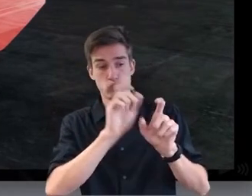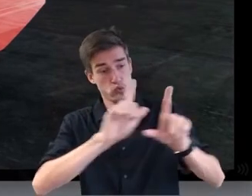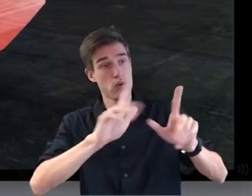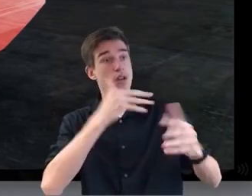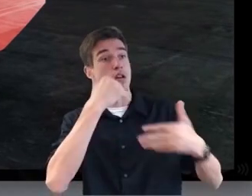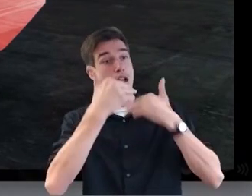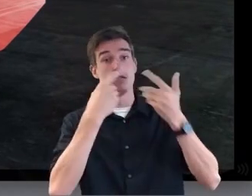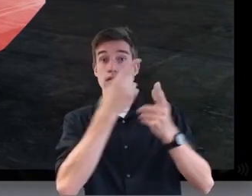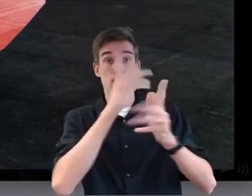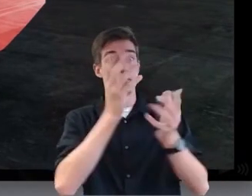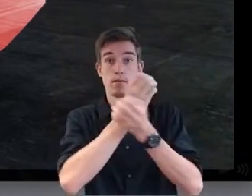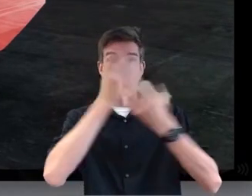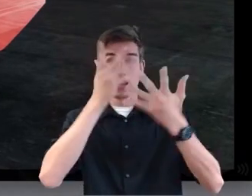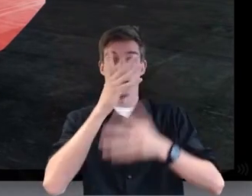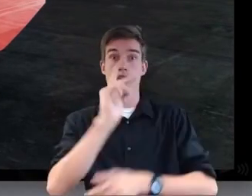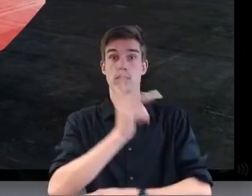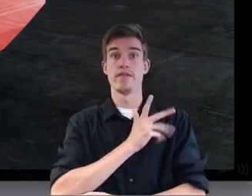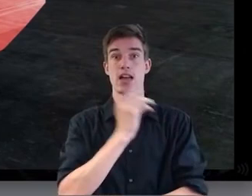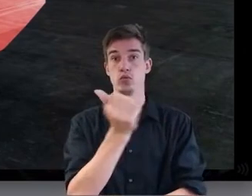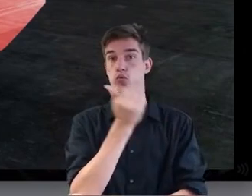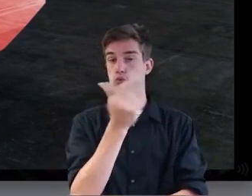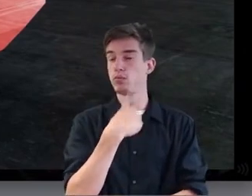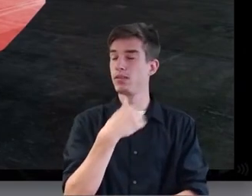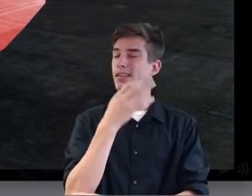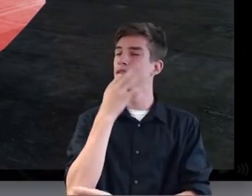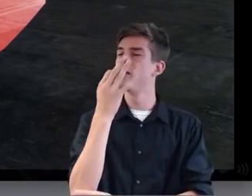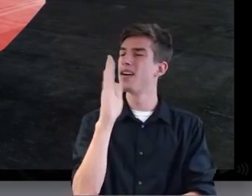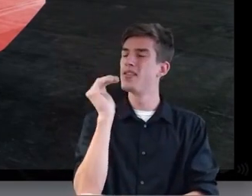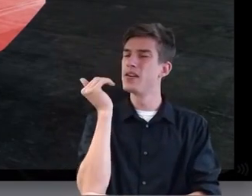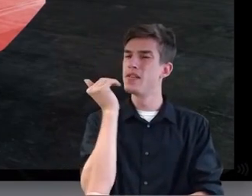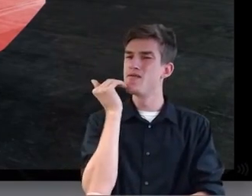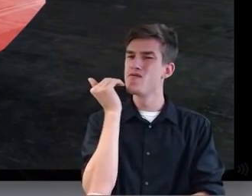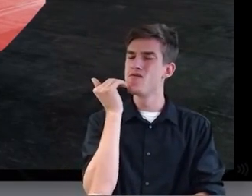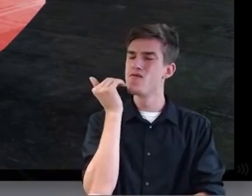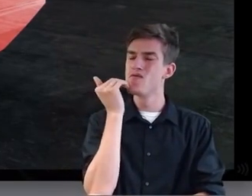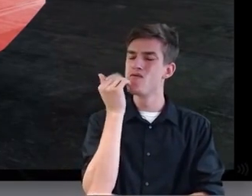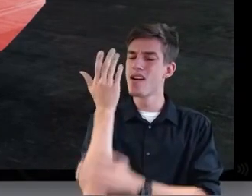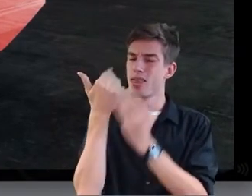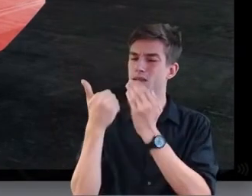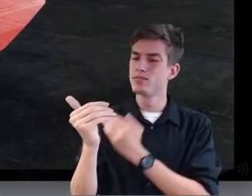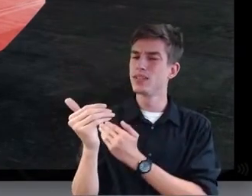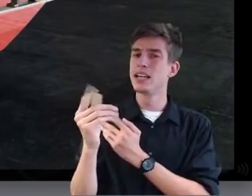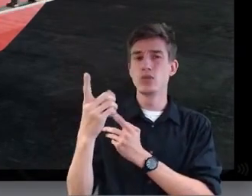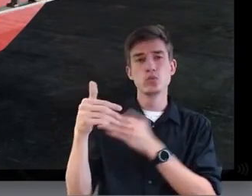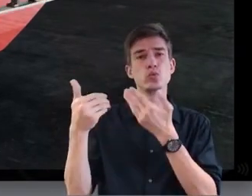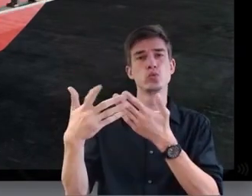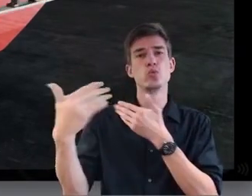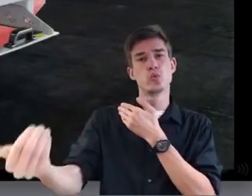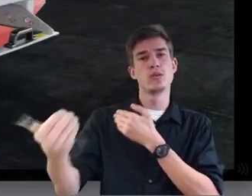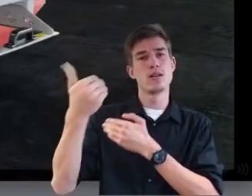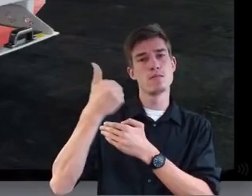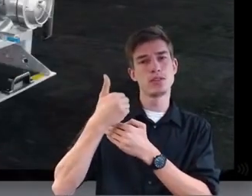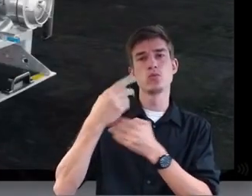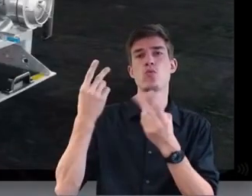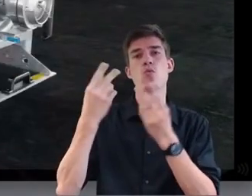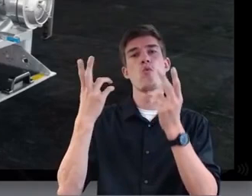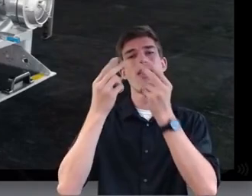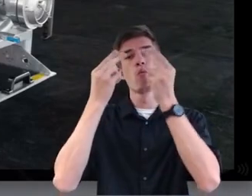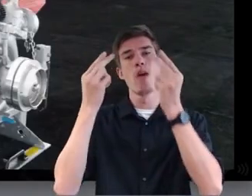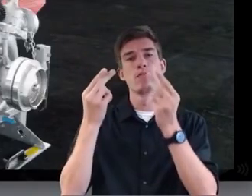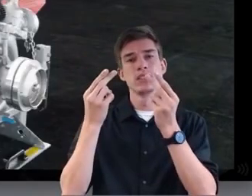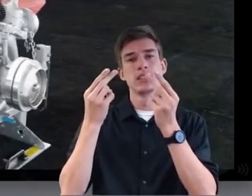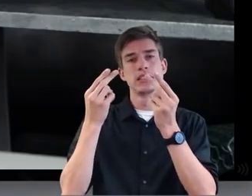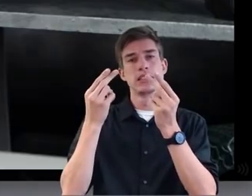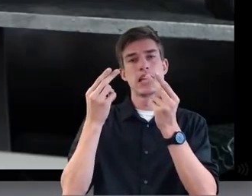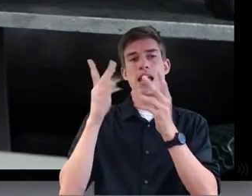weitererzählen, auch sein. Ab wann können die denn damit rechnen, dass sie sowas bei uns auf der Webseite